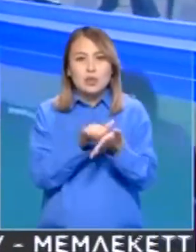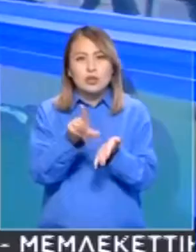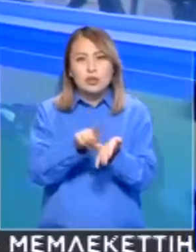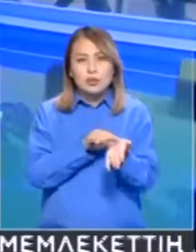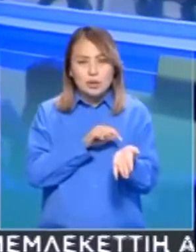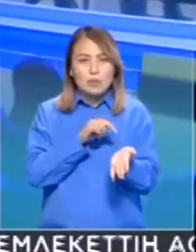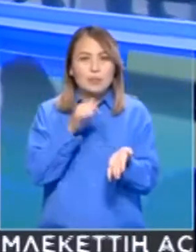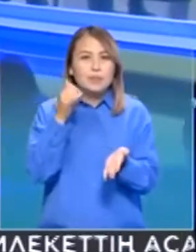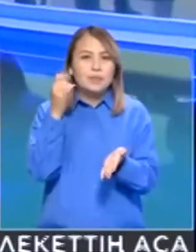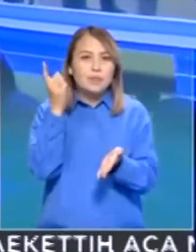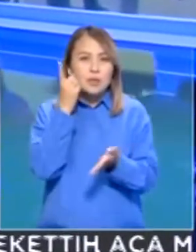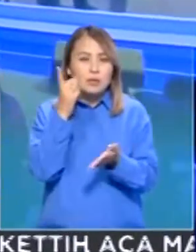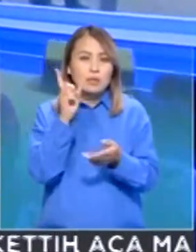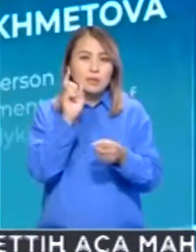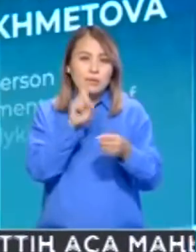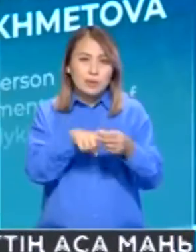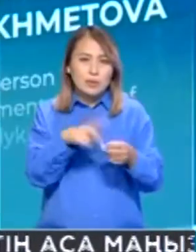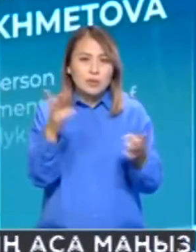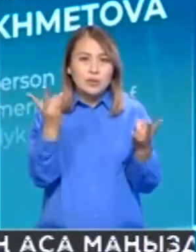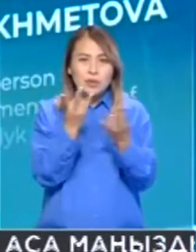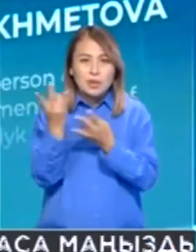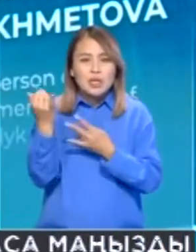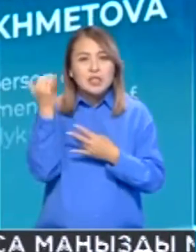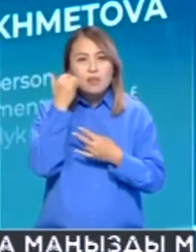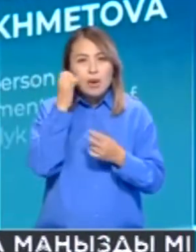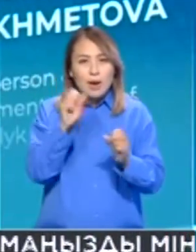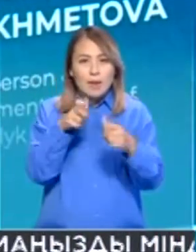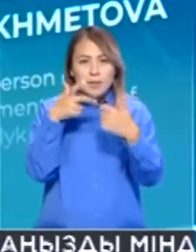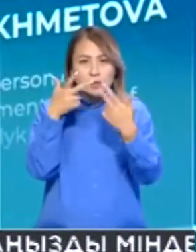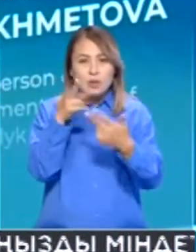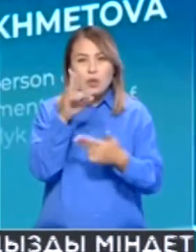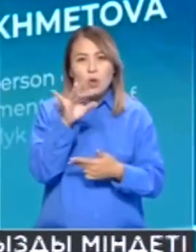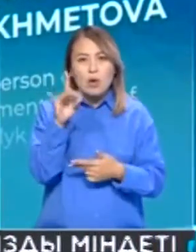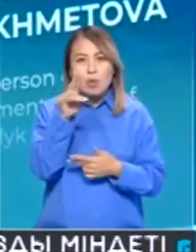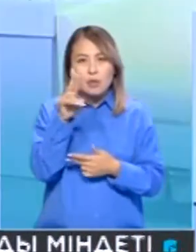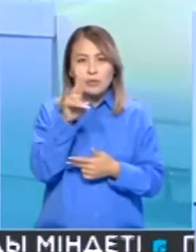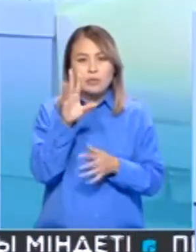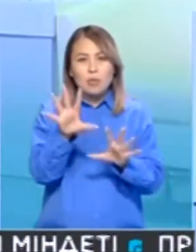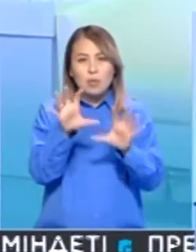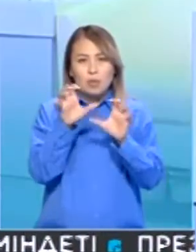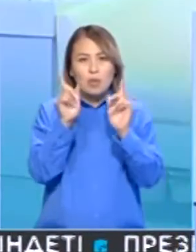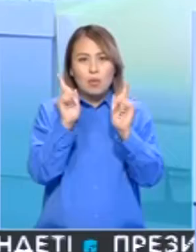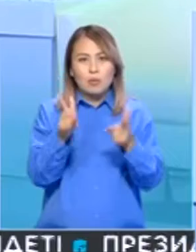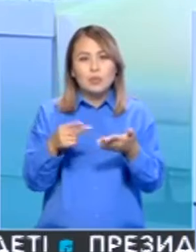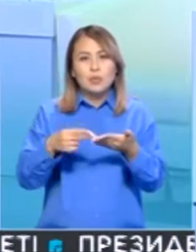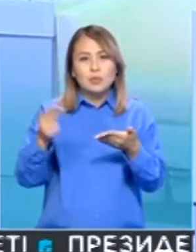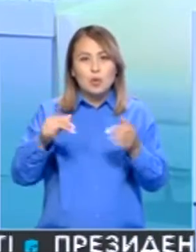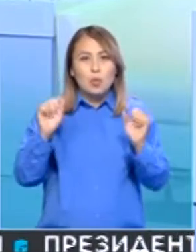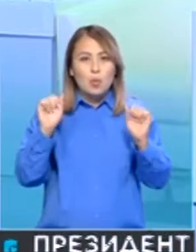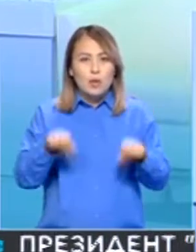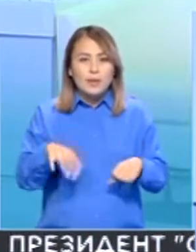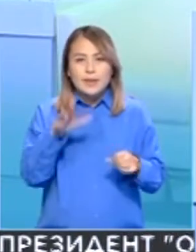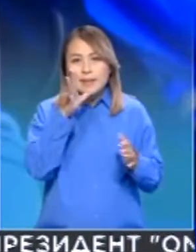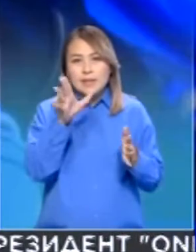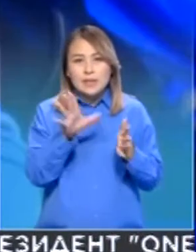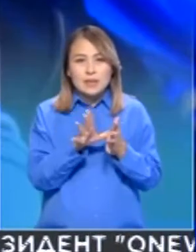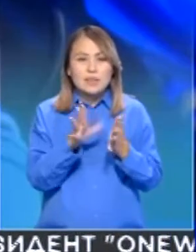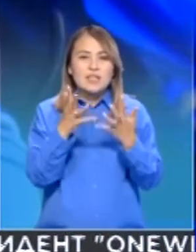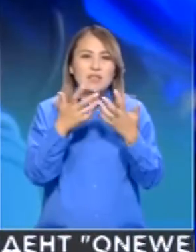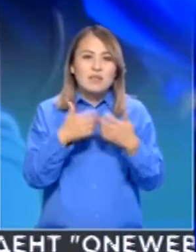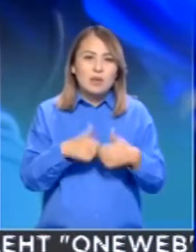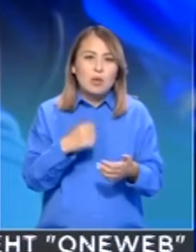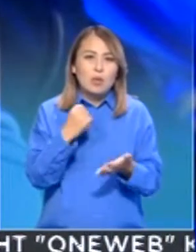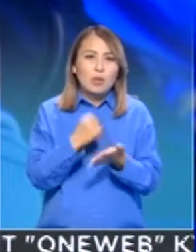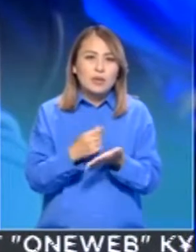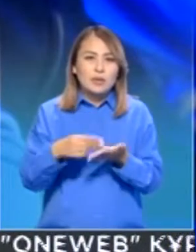қосымшасын жүктеп, тіркелуі керек, ал тиісті деректерді телефон камерасы мен QR кодты сканерлеп қол қоюға болады. Сондықтан электрондық